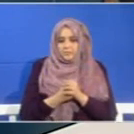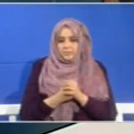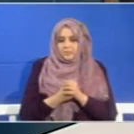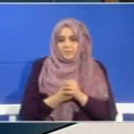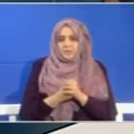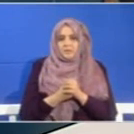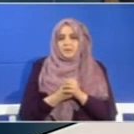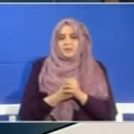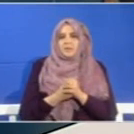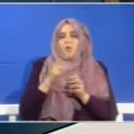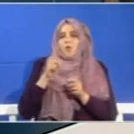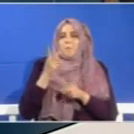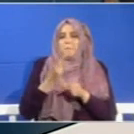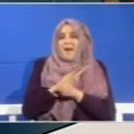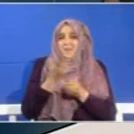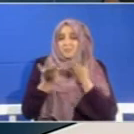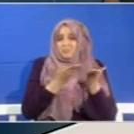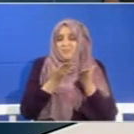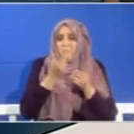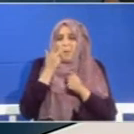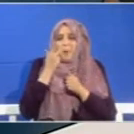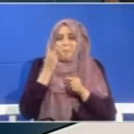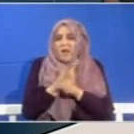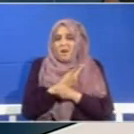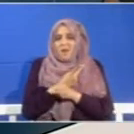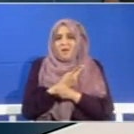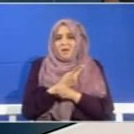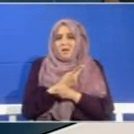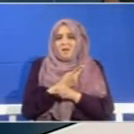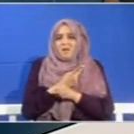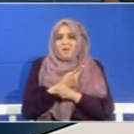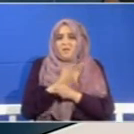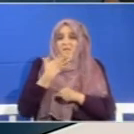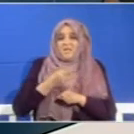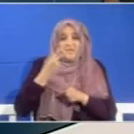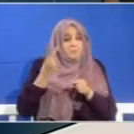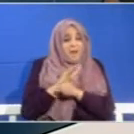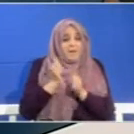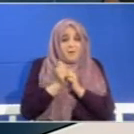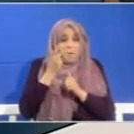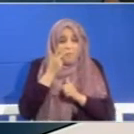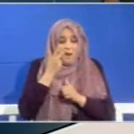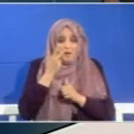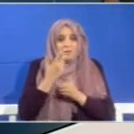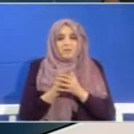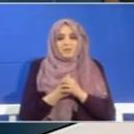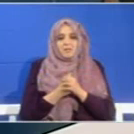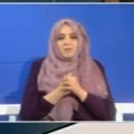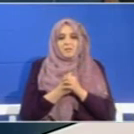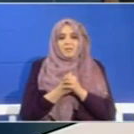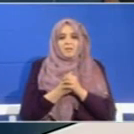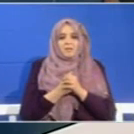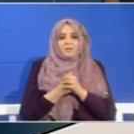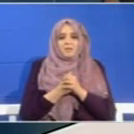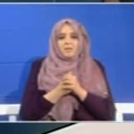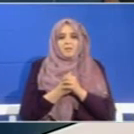ولا ما عندهش؟ هذو ولادو اللي عاملوه معامله سيئه. ايه نعم. ماشي ولادي انا، تسمى ولادو